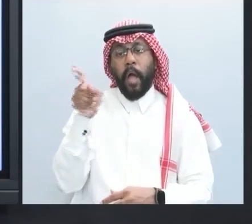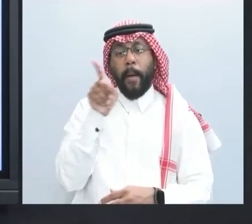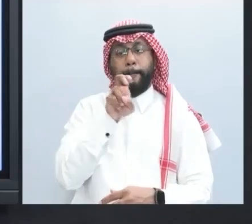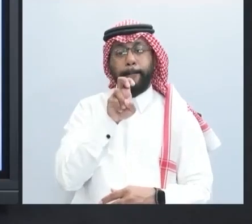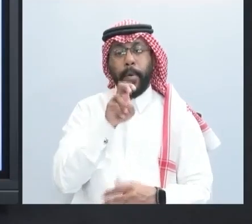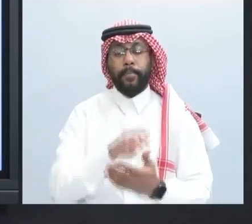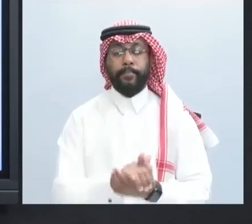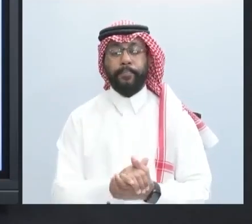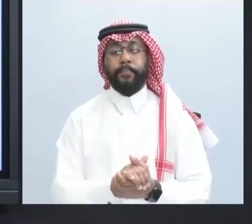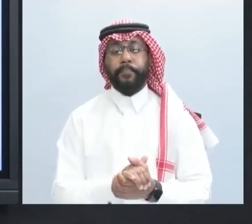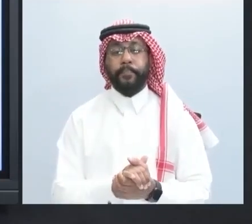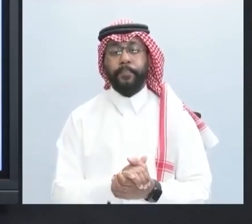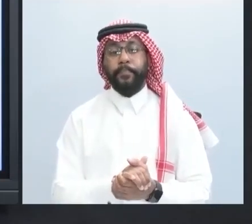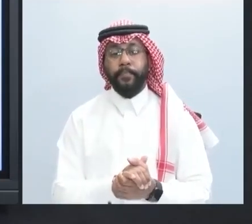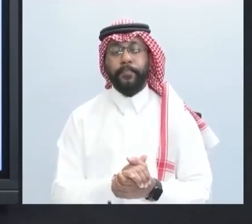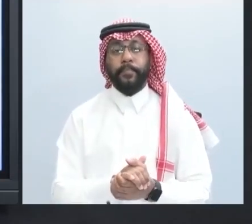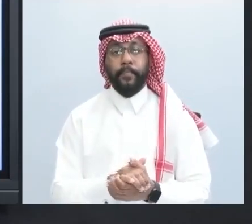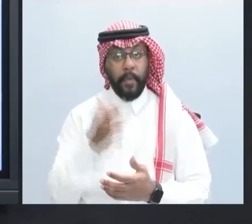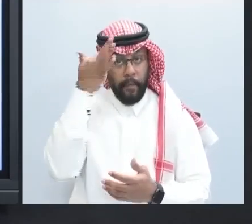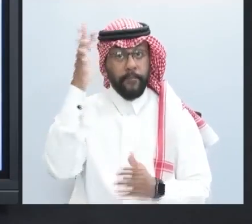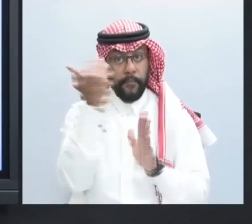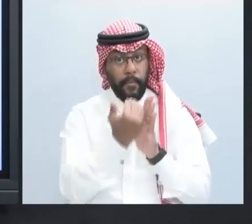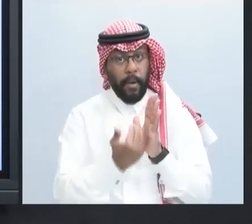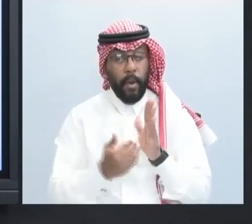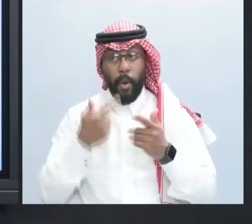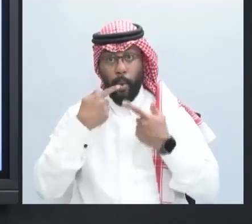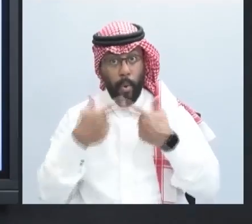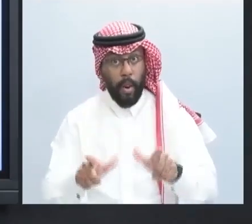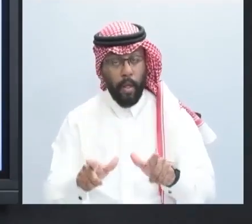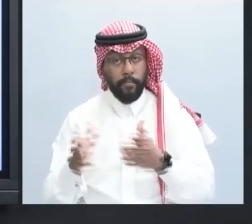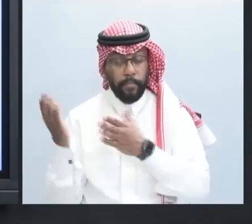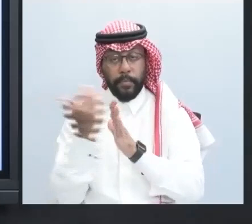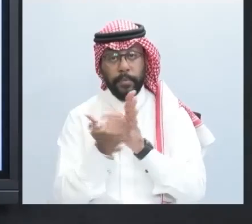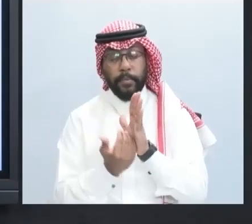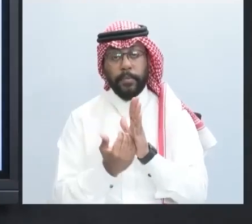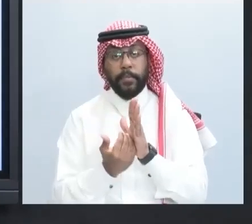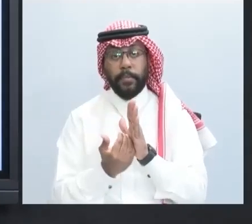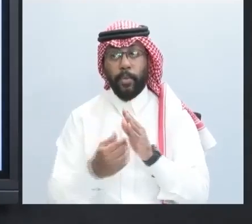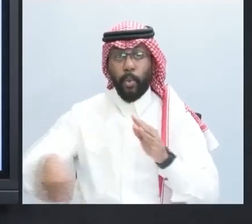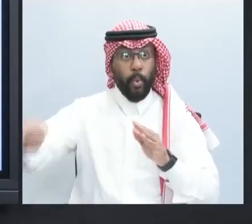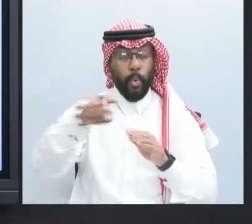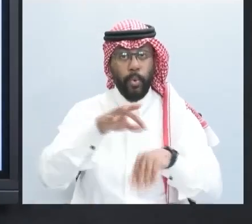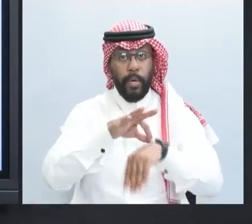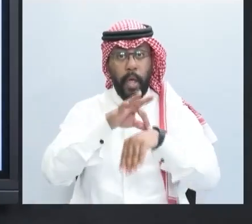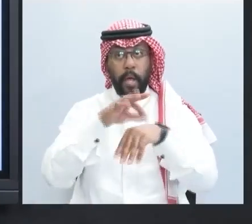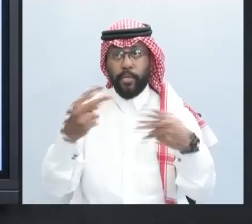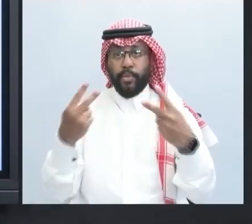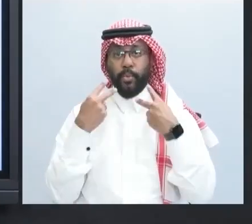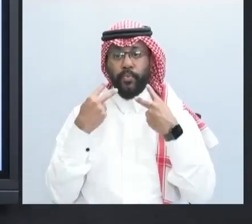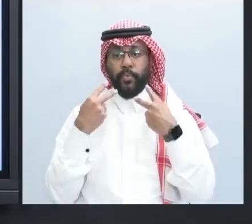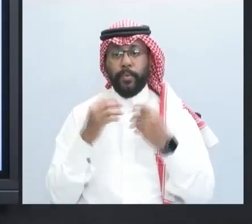اي حديث يلقيه او حديث مسترسل يلقيه متحدث بحضور جمهور من